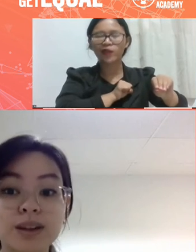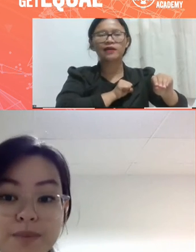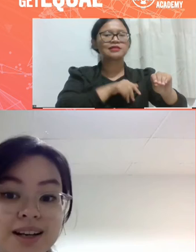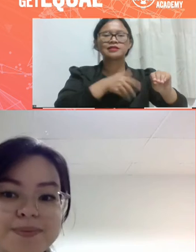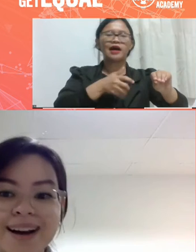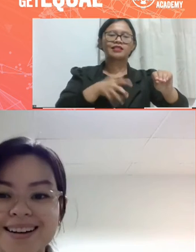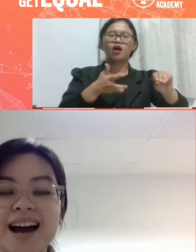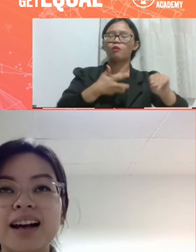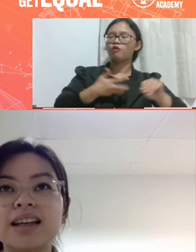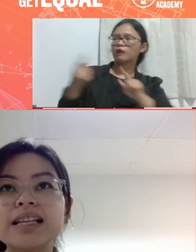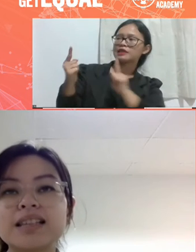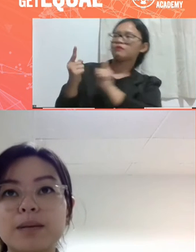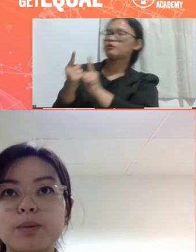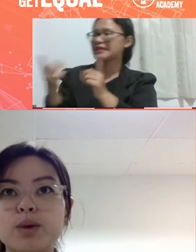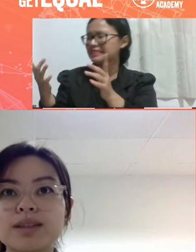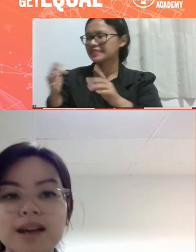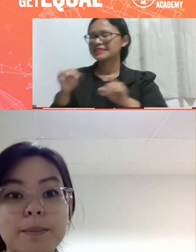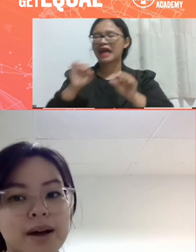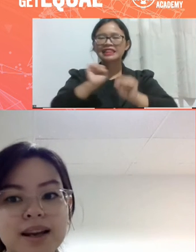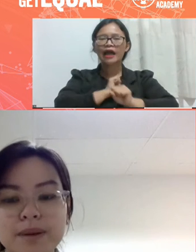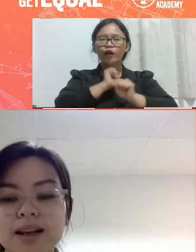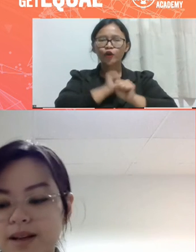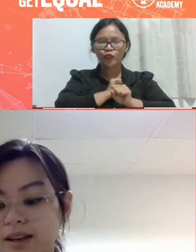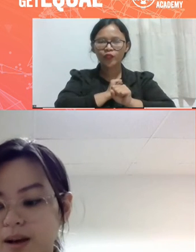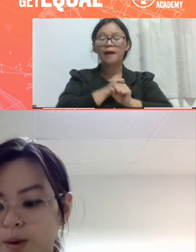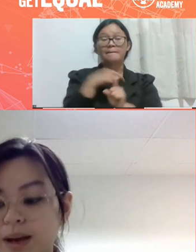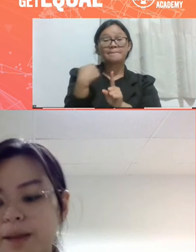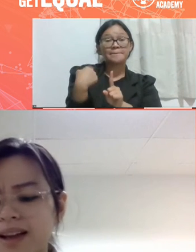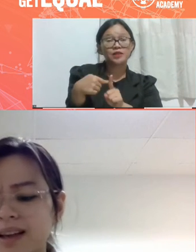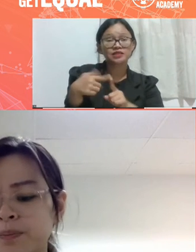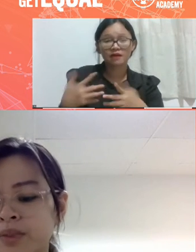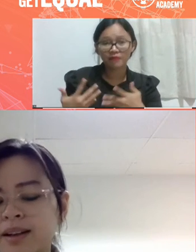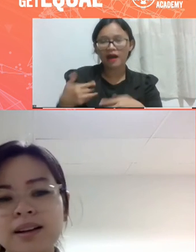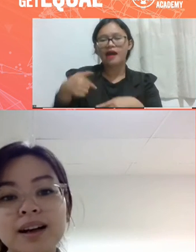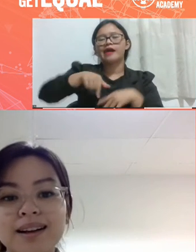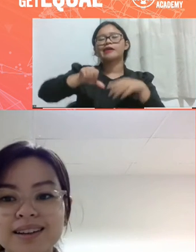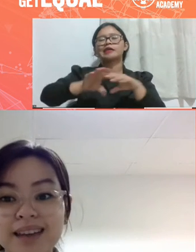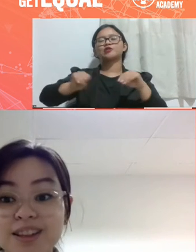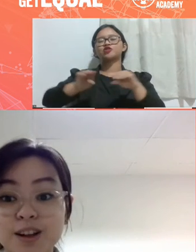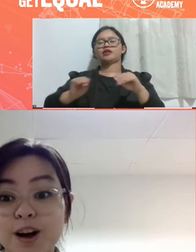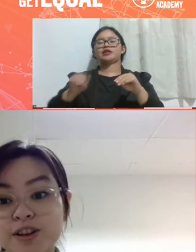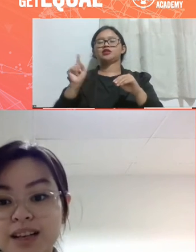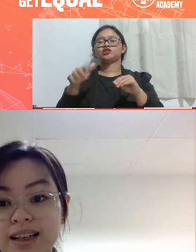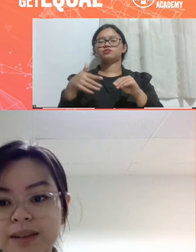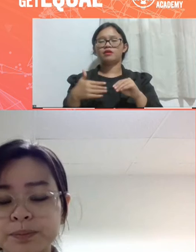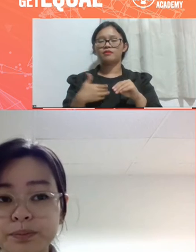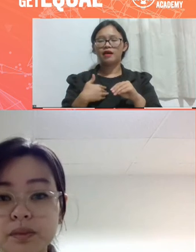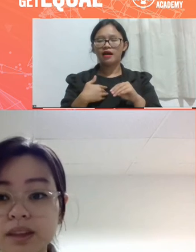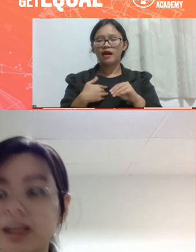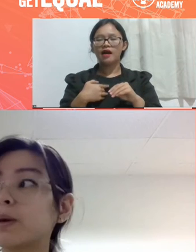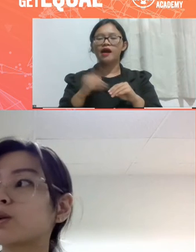dan terutama di pekerjaan ini sih yang membuat saya paling takut, apalagi dengan adanya cancel culture